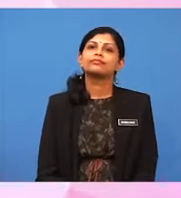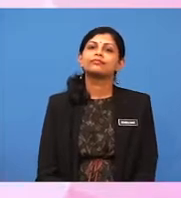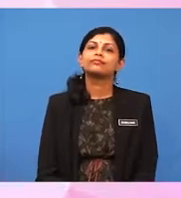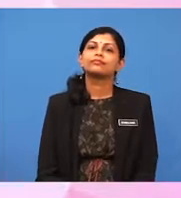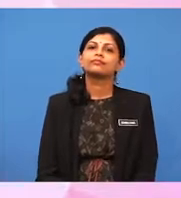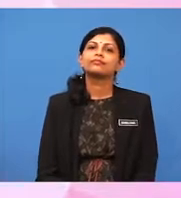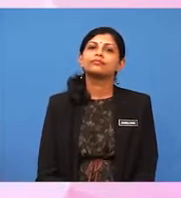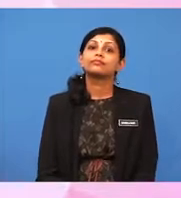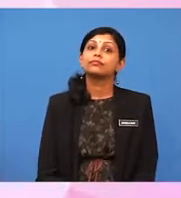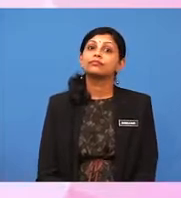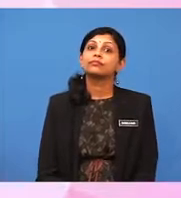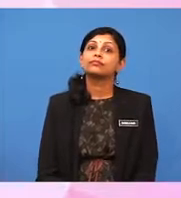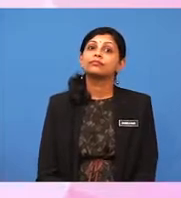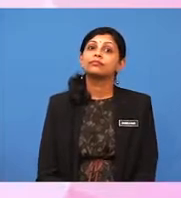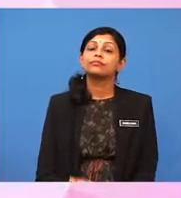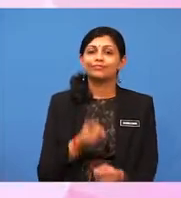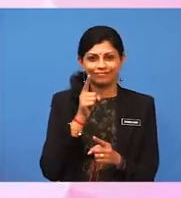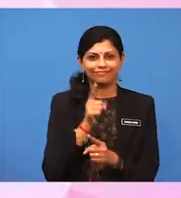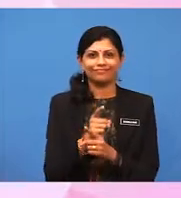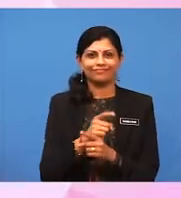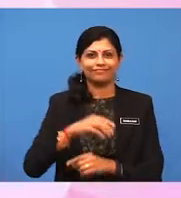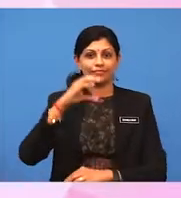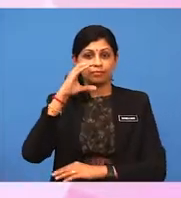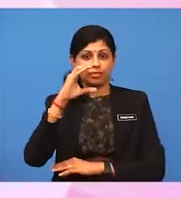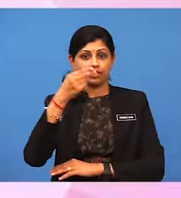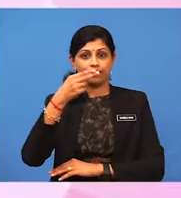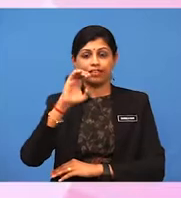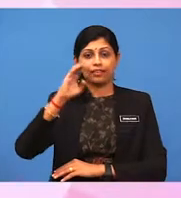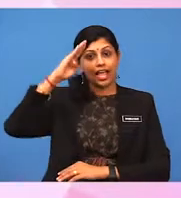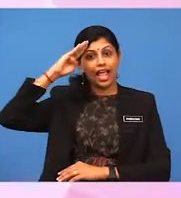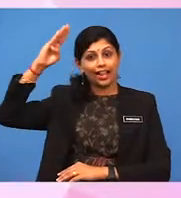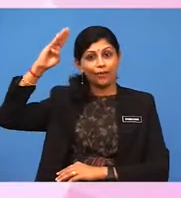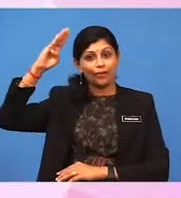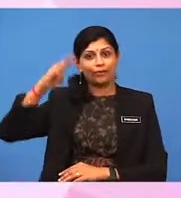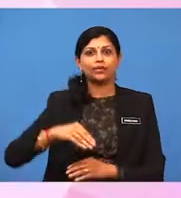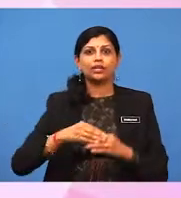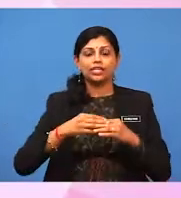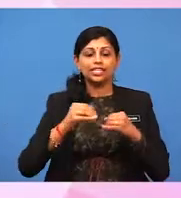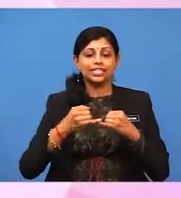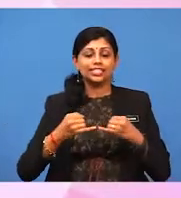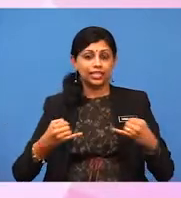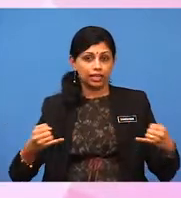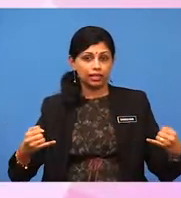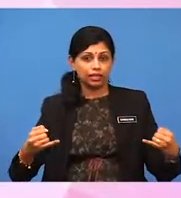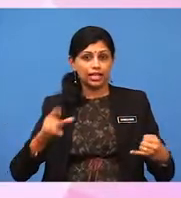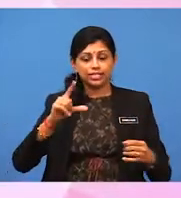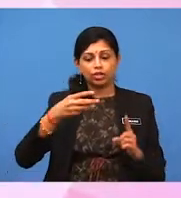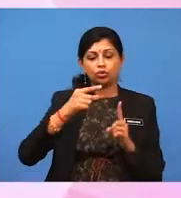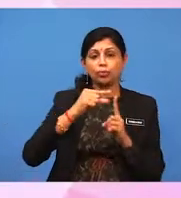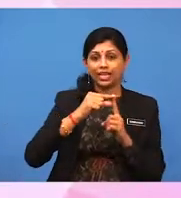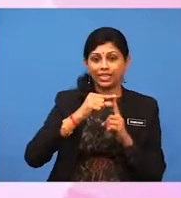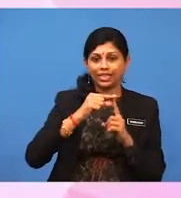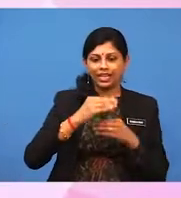Ya, tepat sekali. Jawapannya ialah C, iaitu hello. String ialah satu perkataan yang